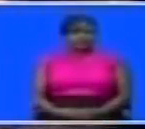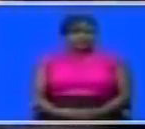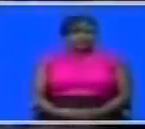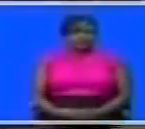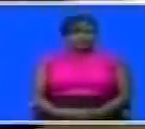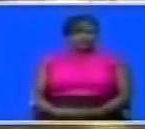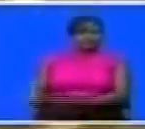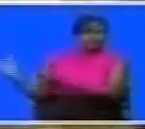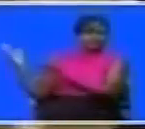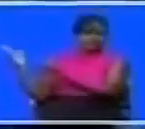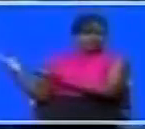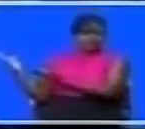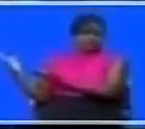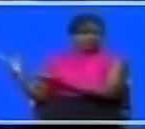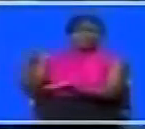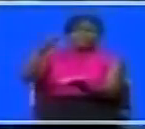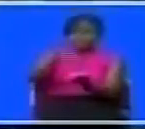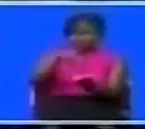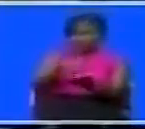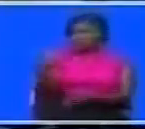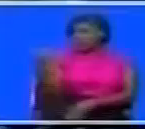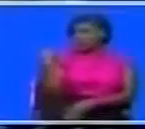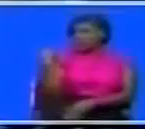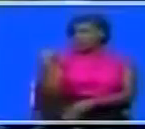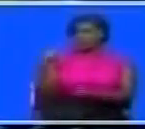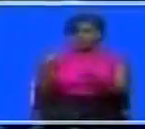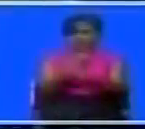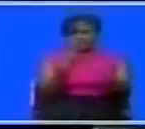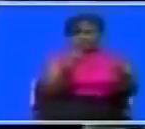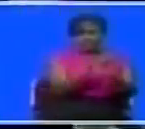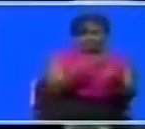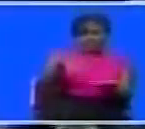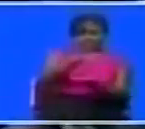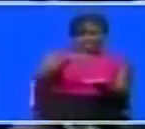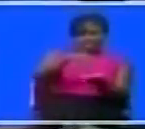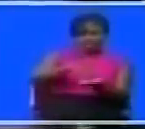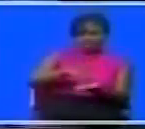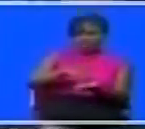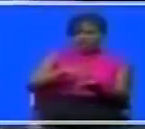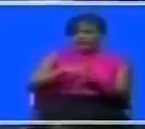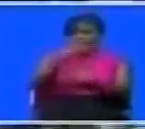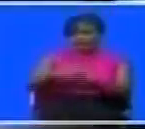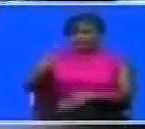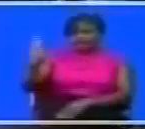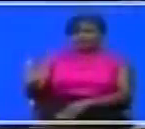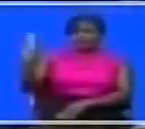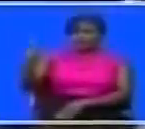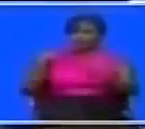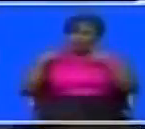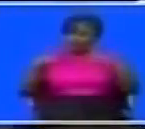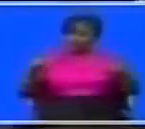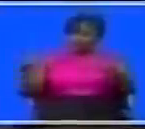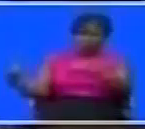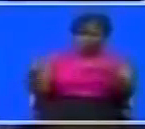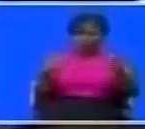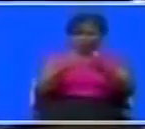Ndiyo iliyokuwa taswira hivi majuzi katika maeneo tofauti ya mkoa wa Kati baada ya Rais Uhuru Kenyatta kutangaza vita